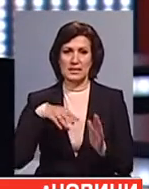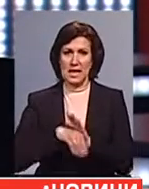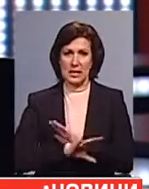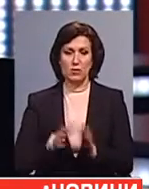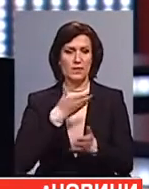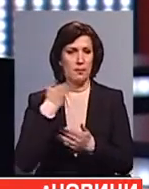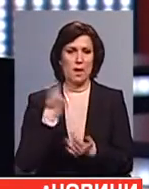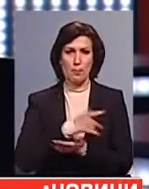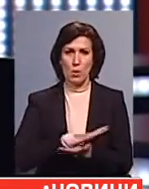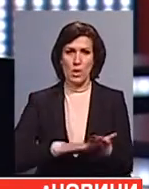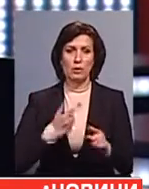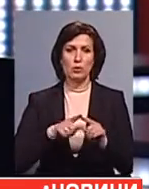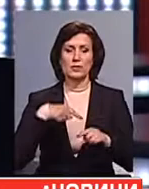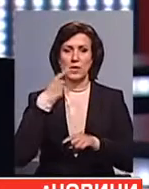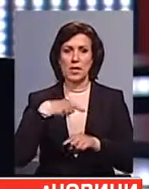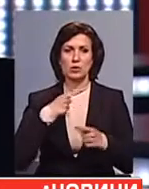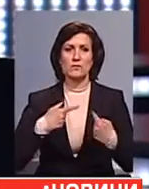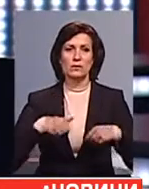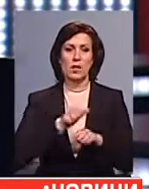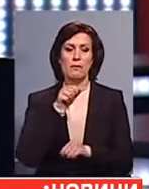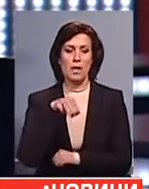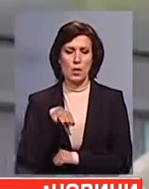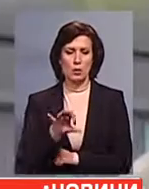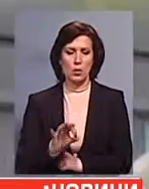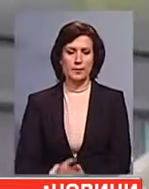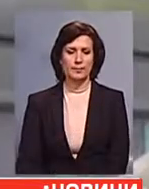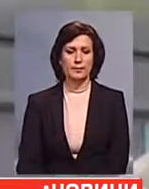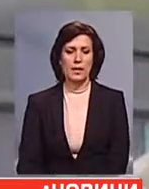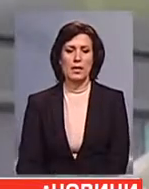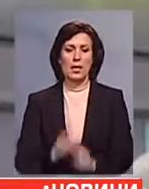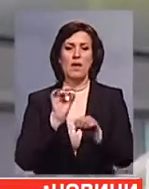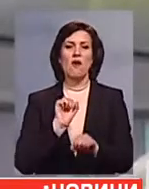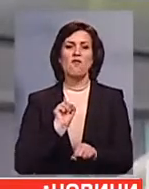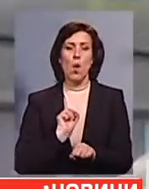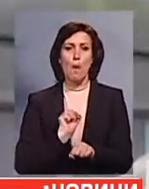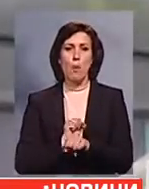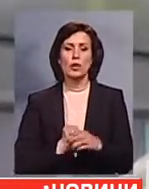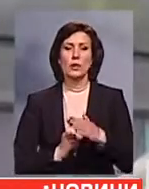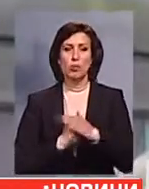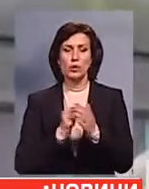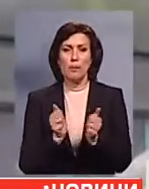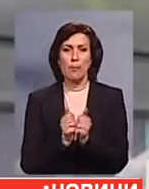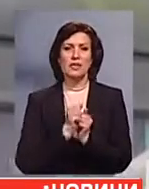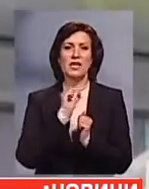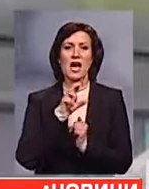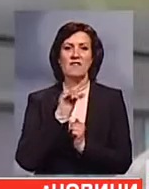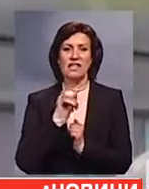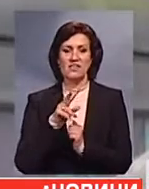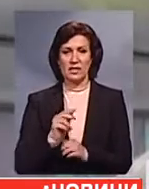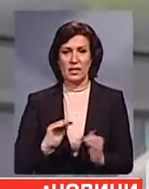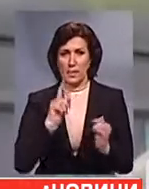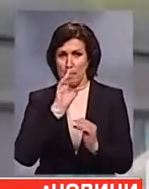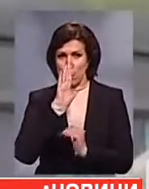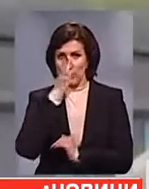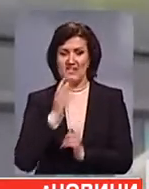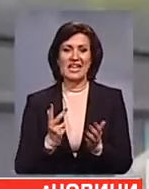і поранених. Про це кажуть у штабі АТО. На опорних пунктах поблизу Авдіївки противник тричі відкривав